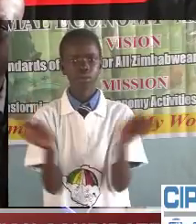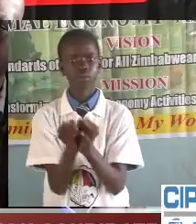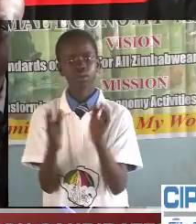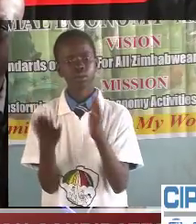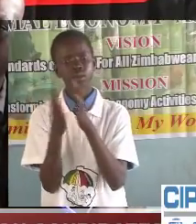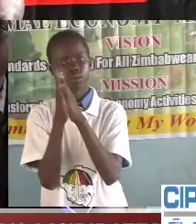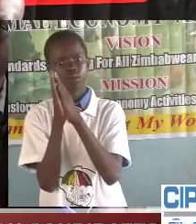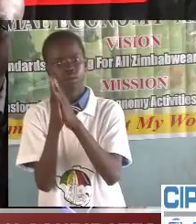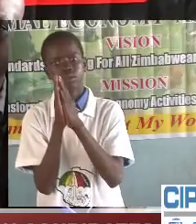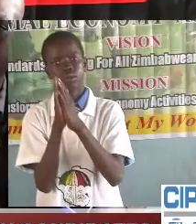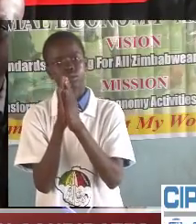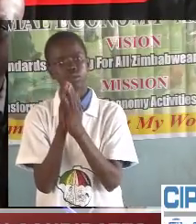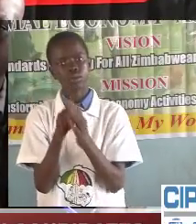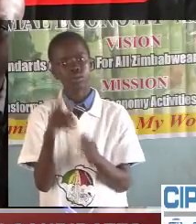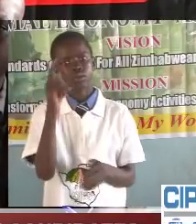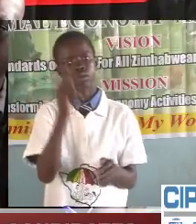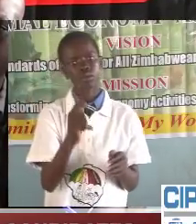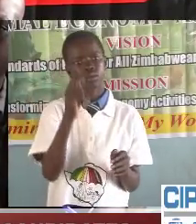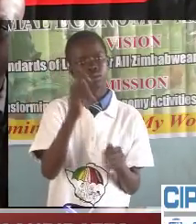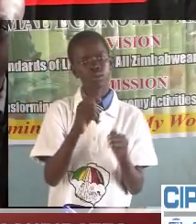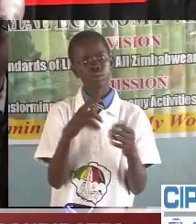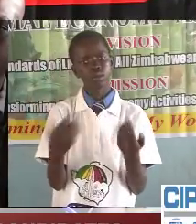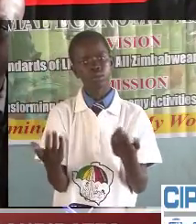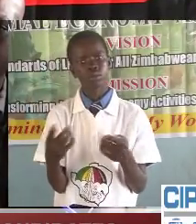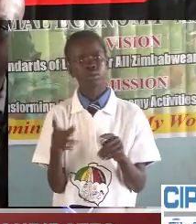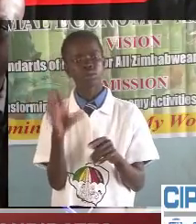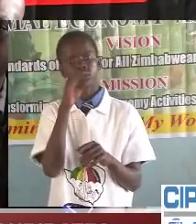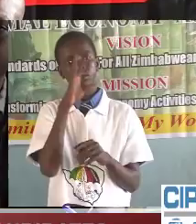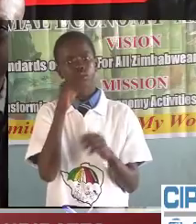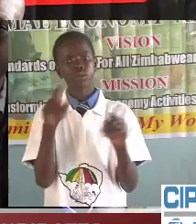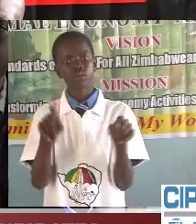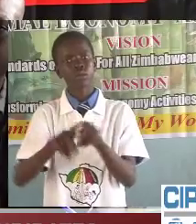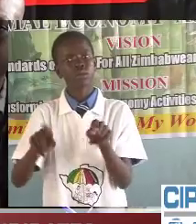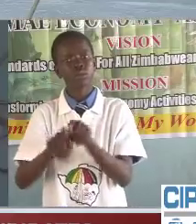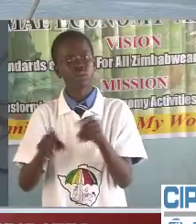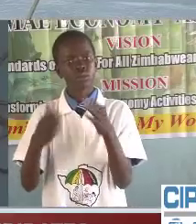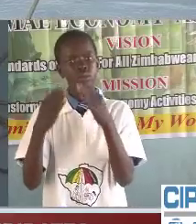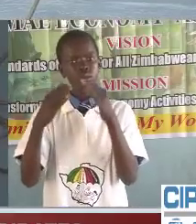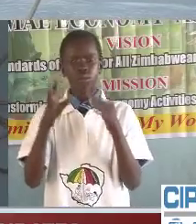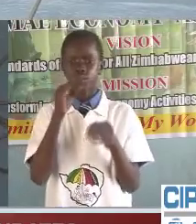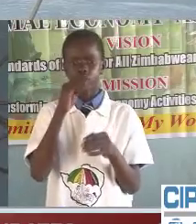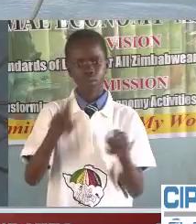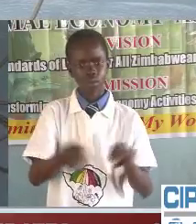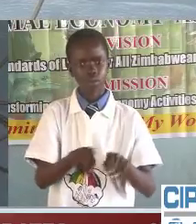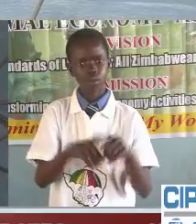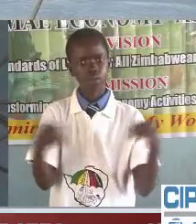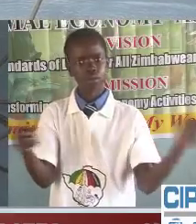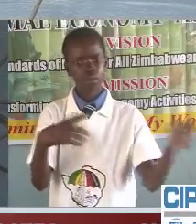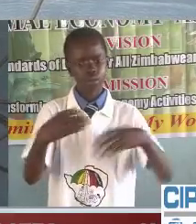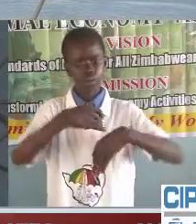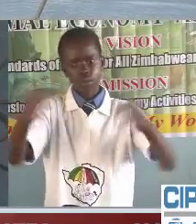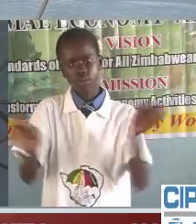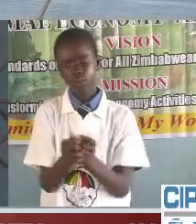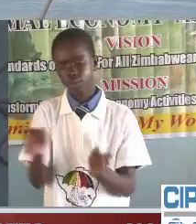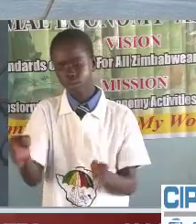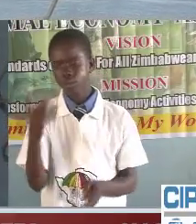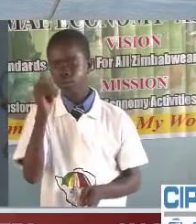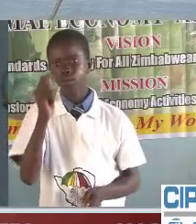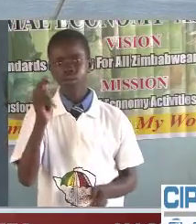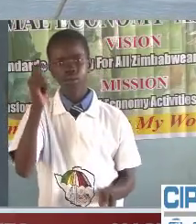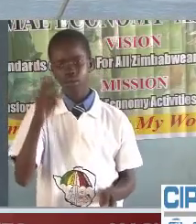chechi pane matoilets asiri functional. Izvozvo zvinogadzirwa nekanzo that's part and parcel of social economic rights.